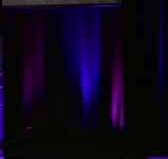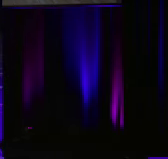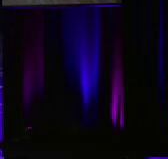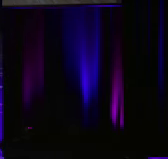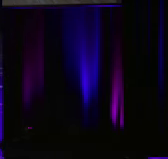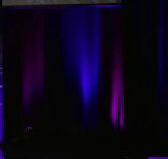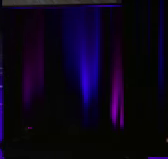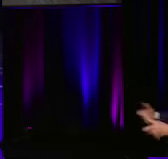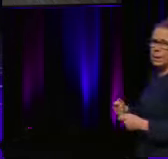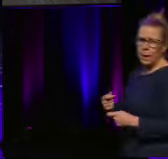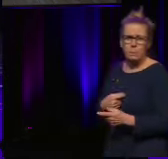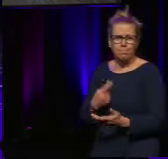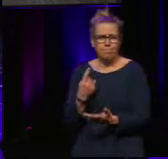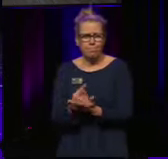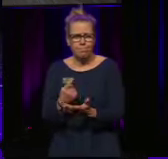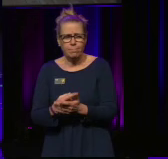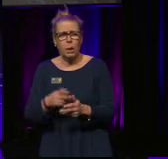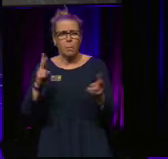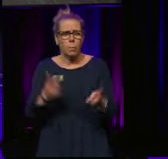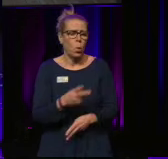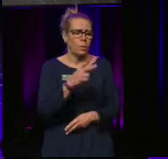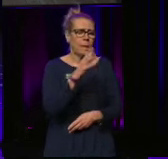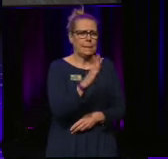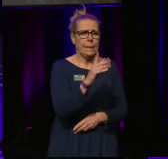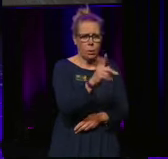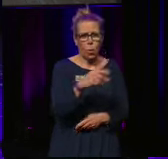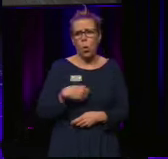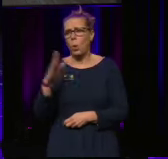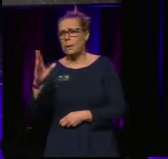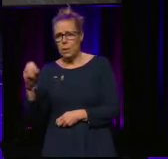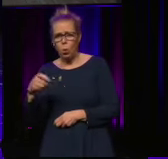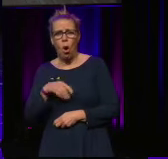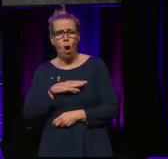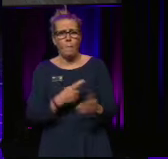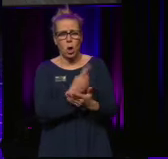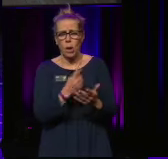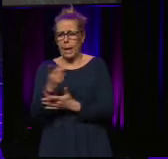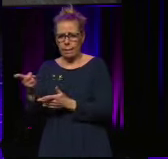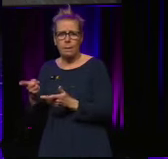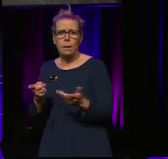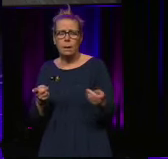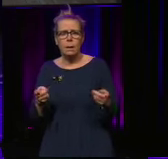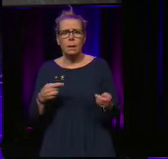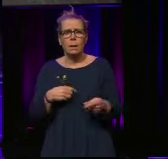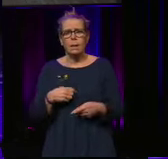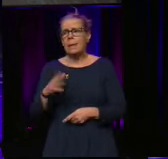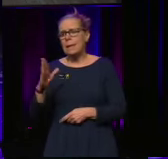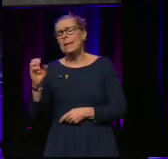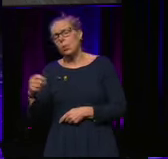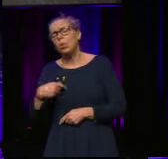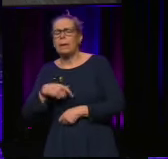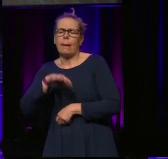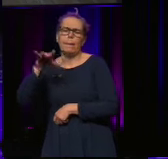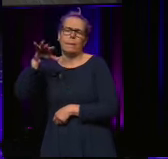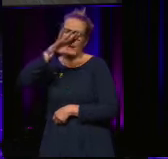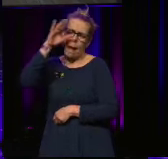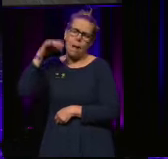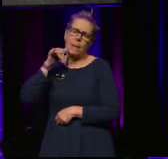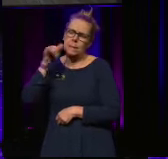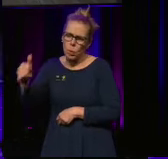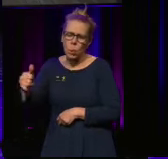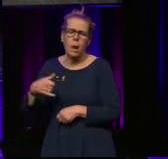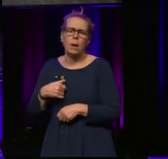både JK och JO ska ha den möjligheten. Man får ju bestämma sig. JO har ju, det är ju en gammal historia och har ju alltid setts